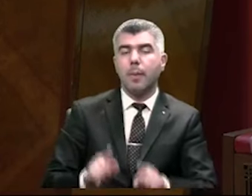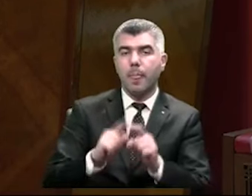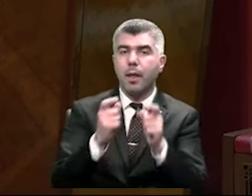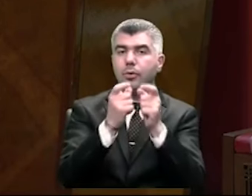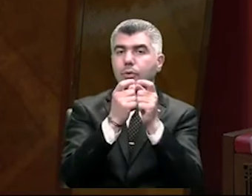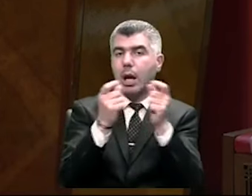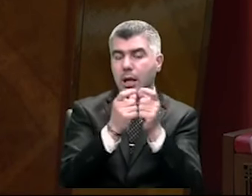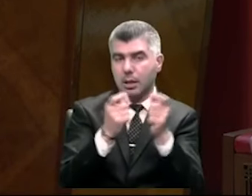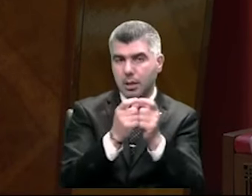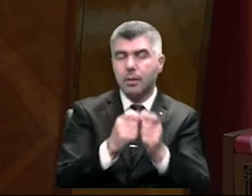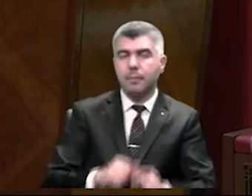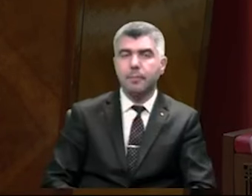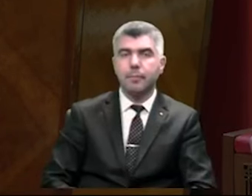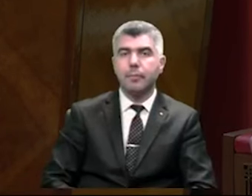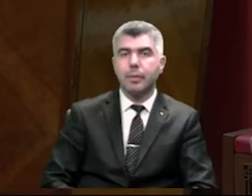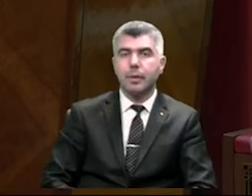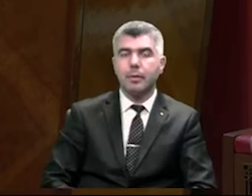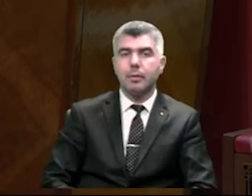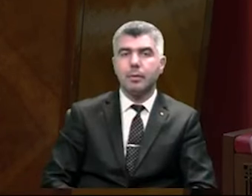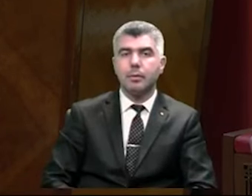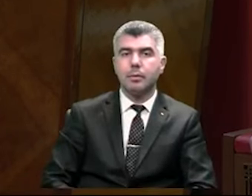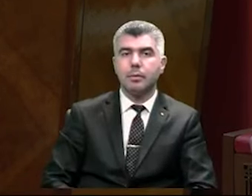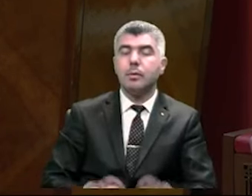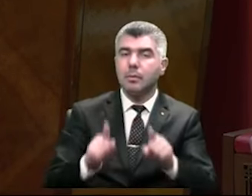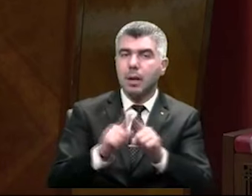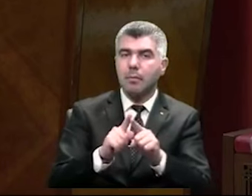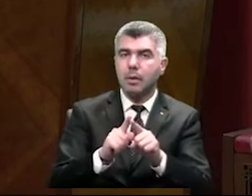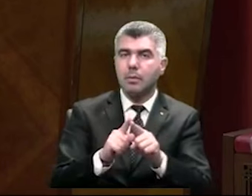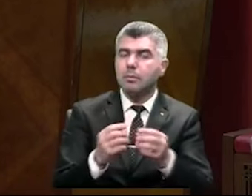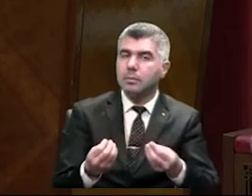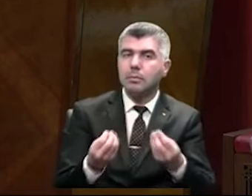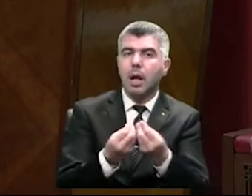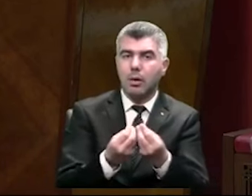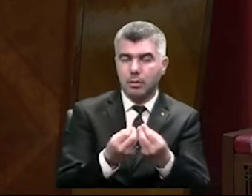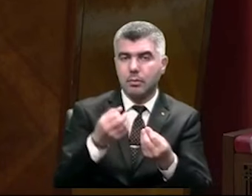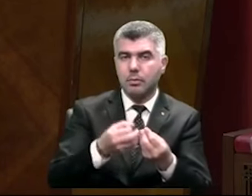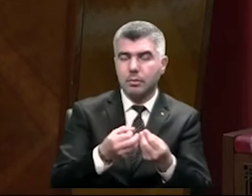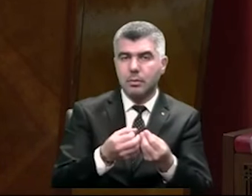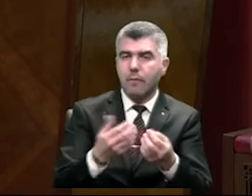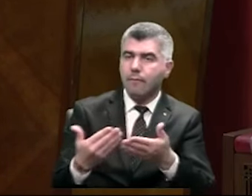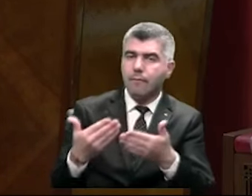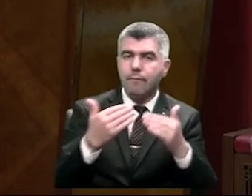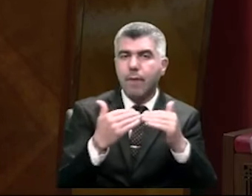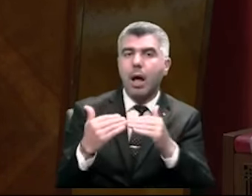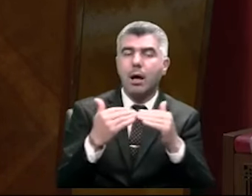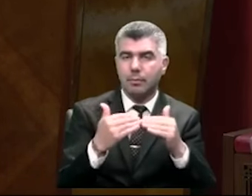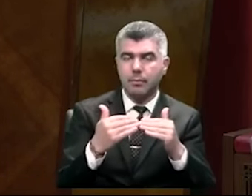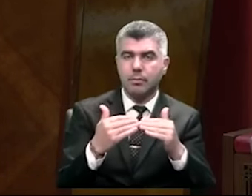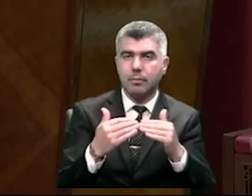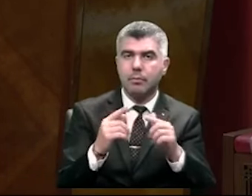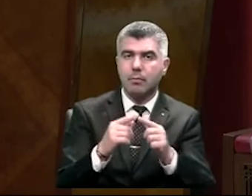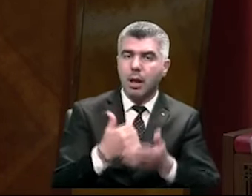مقاوله باش تنسق مع السلطات المحليه باش نجز